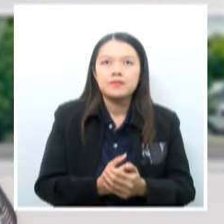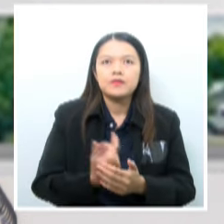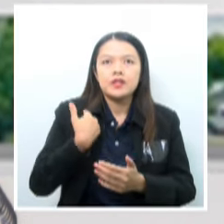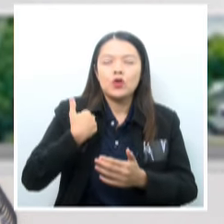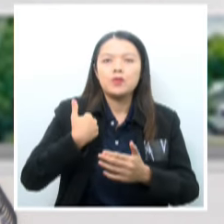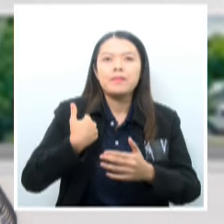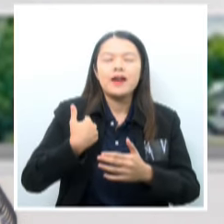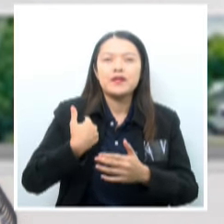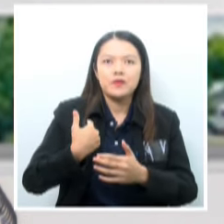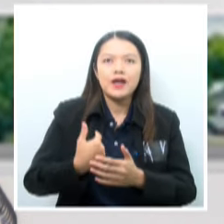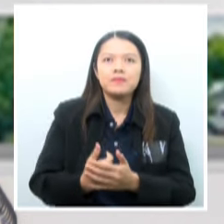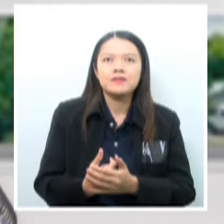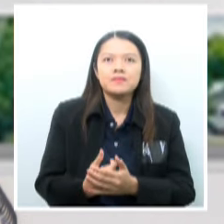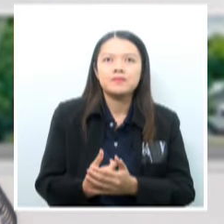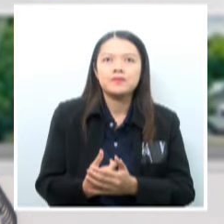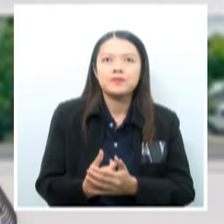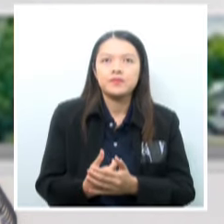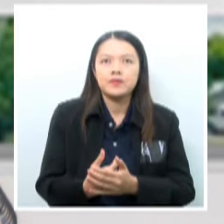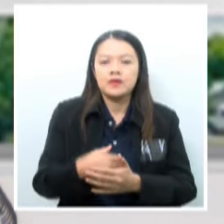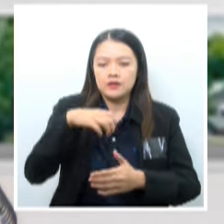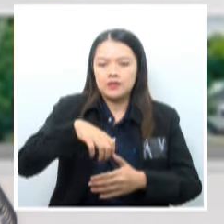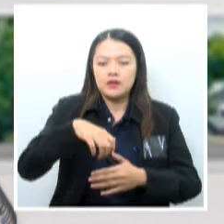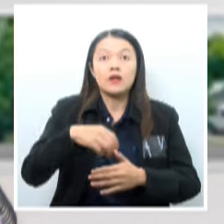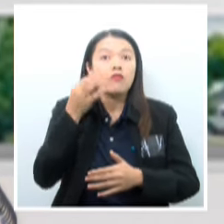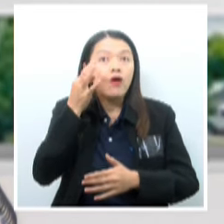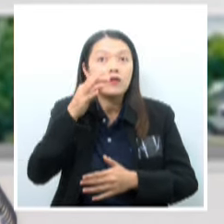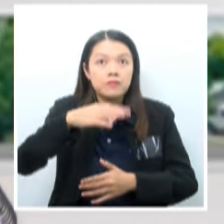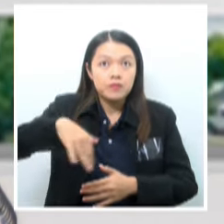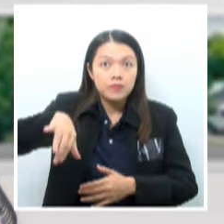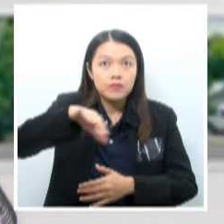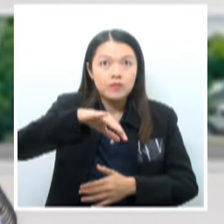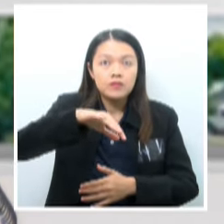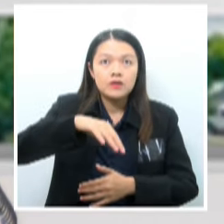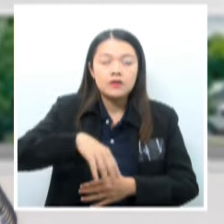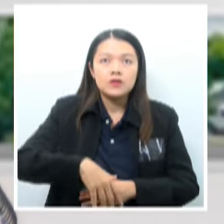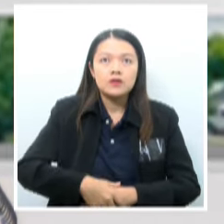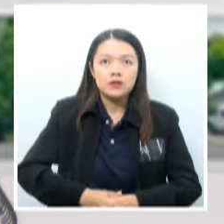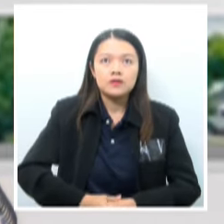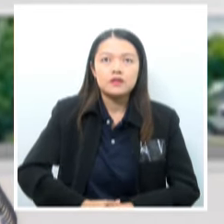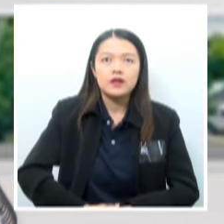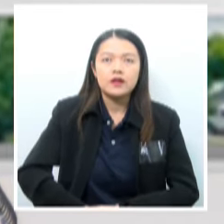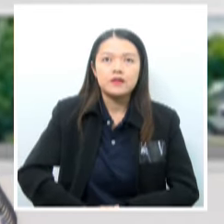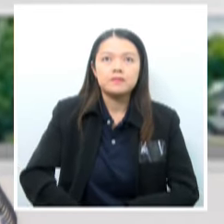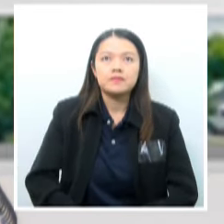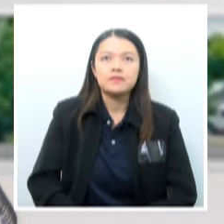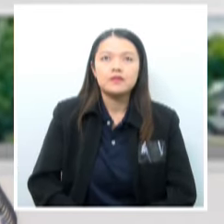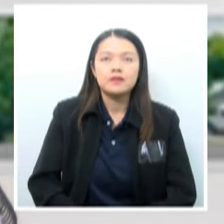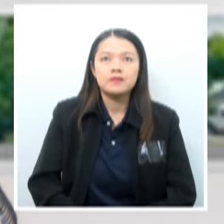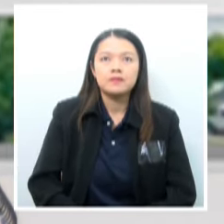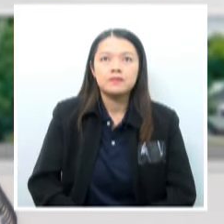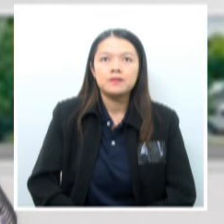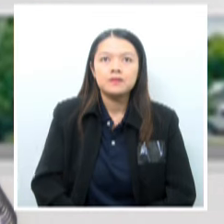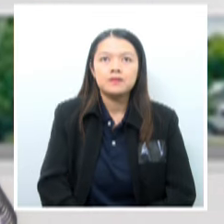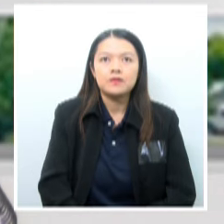งวันนี้น่าจะมีตัวอย่างของทีมเขตที่จะมาเล่าให้เราฟังว่าภาระงานลดลงอย่างไรบ้างและแบบไหนจำนวน